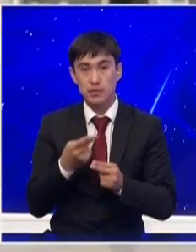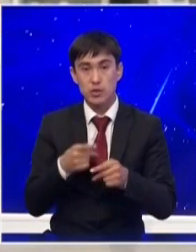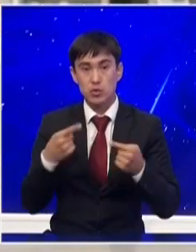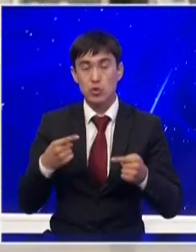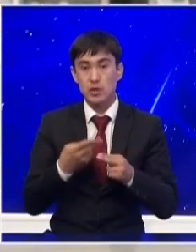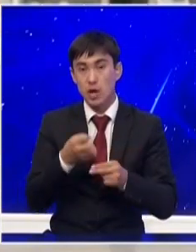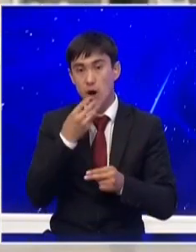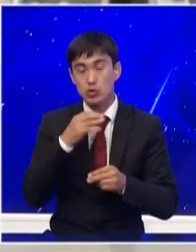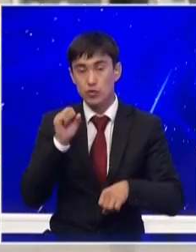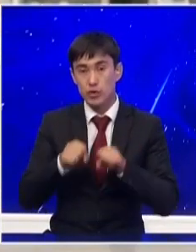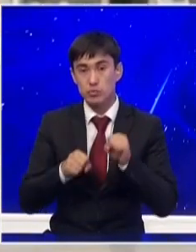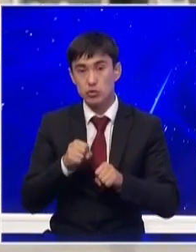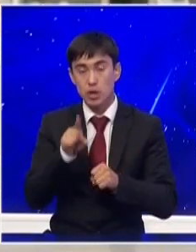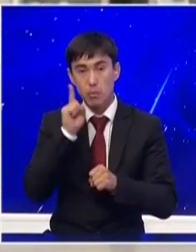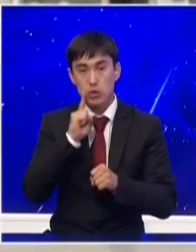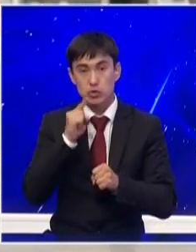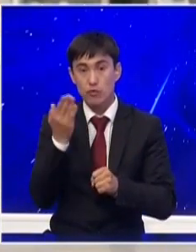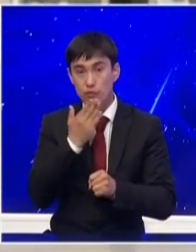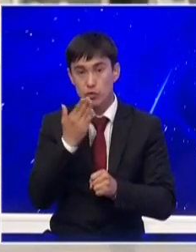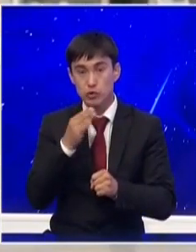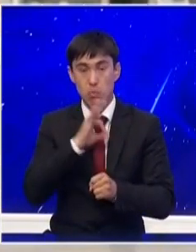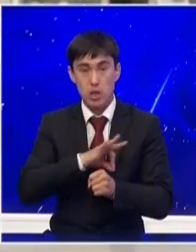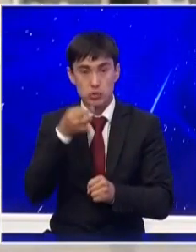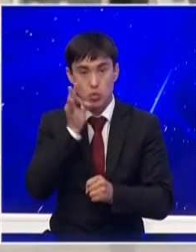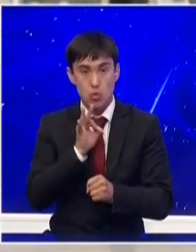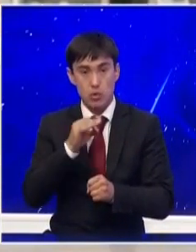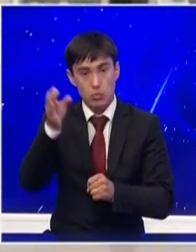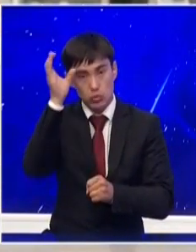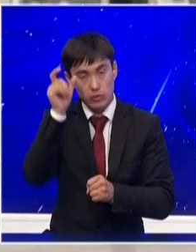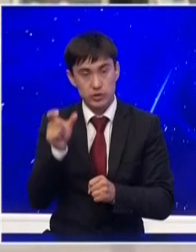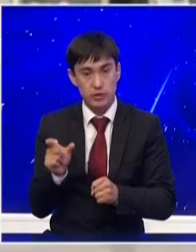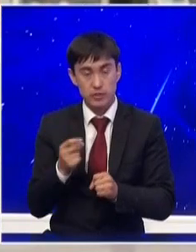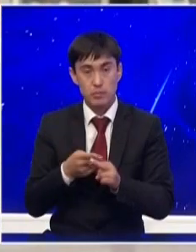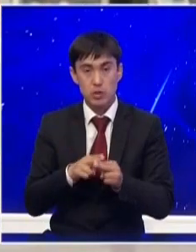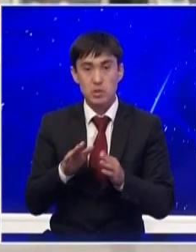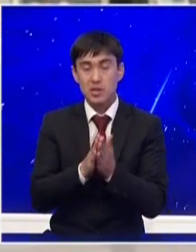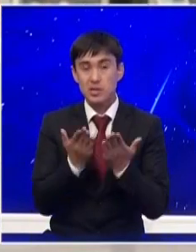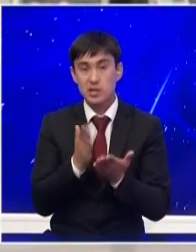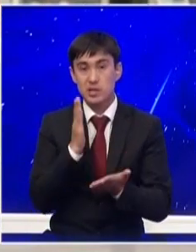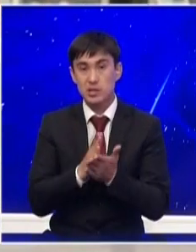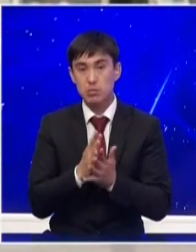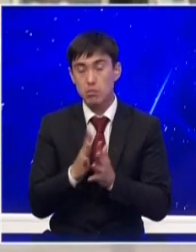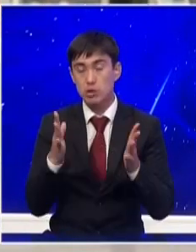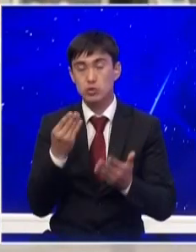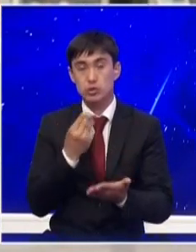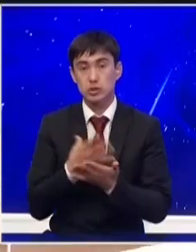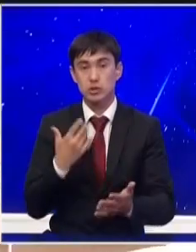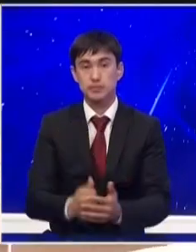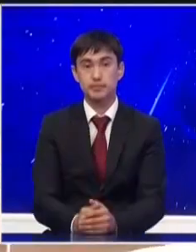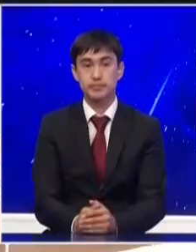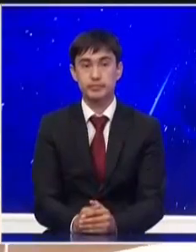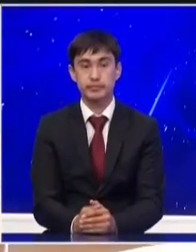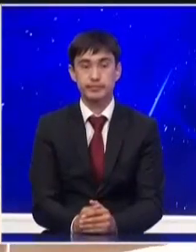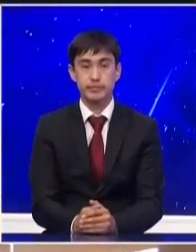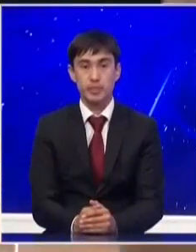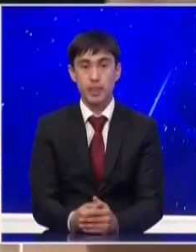другой, это хорошая возможность для молодежи выучить полезный опыт мудрого человека. А потому эта книга представляет немалую ценность.